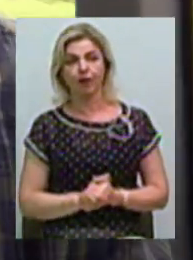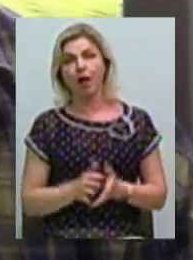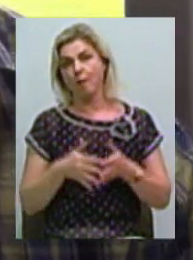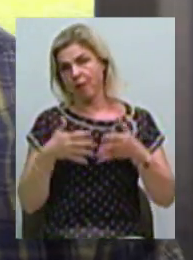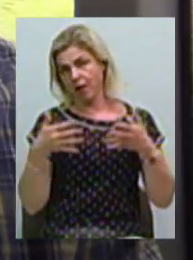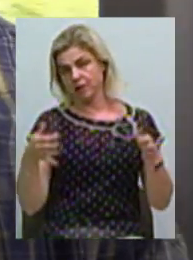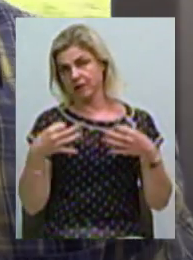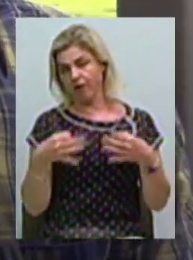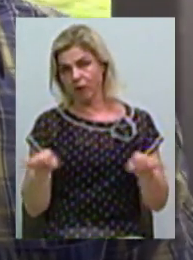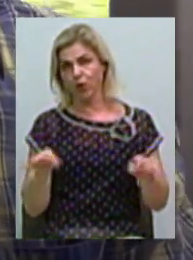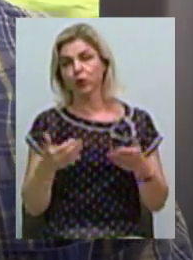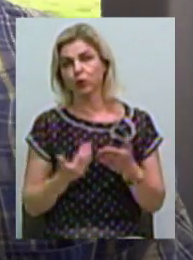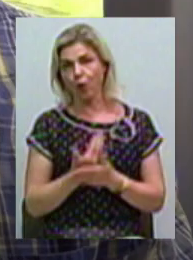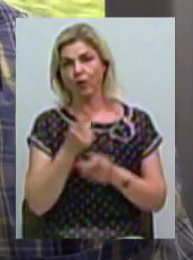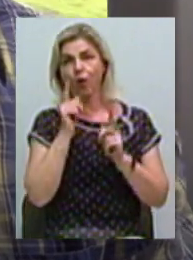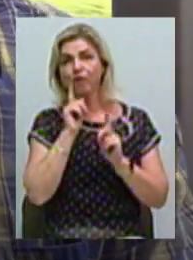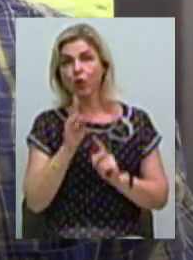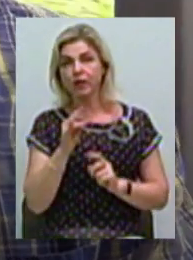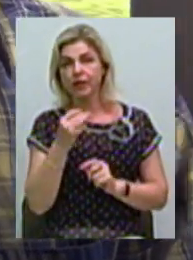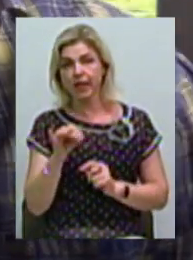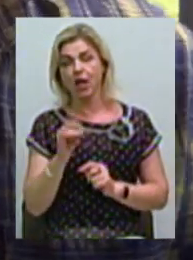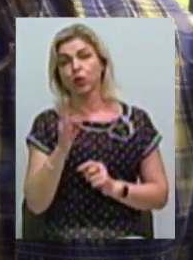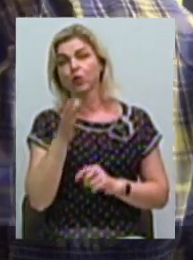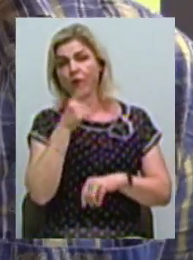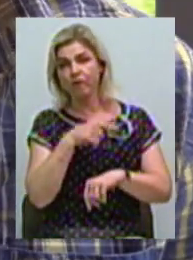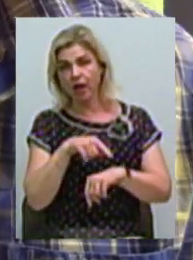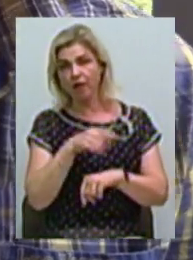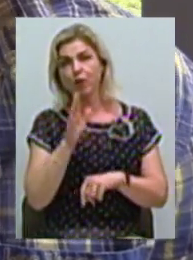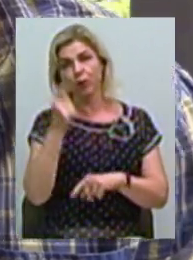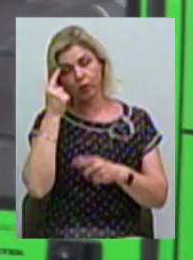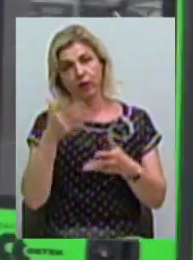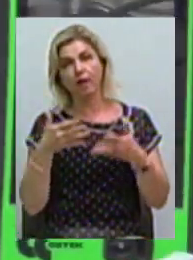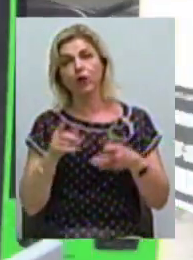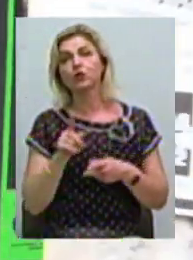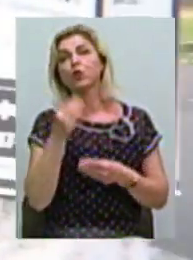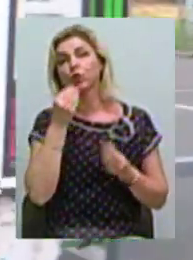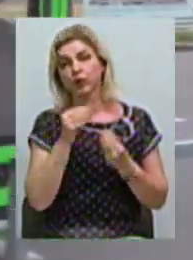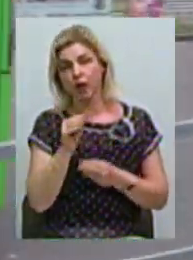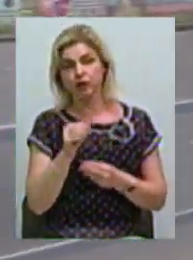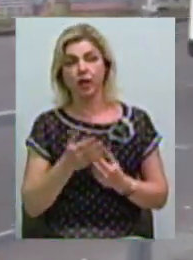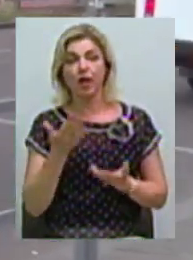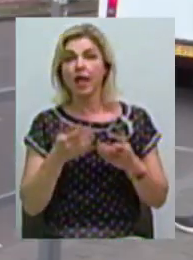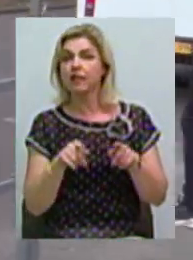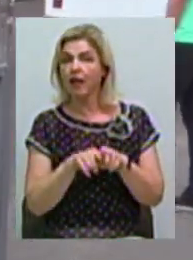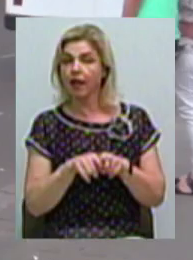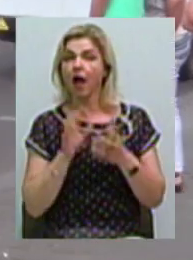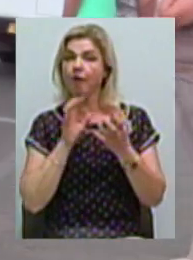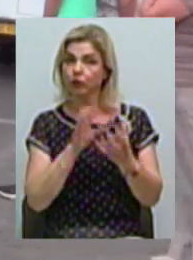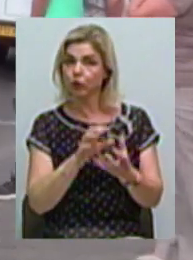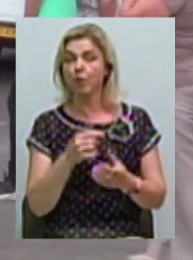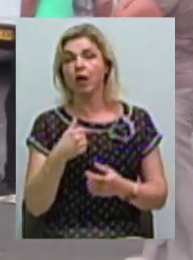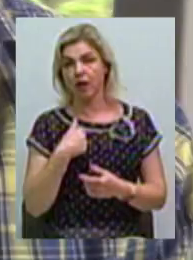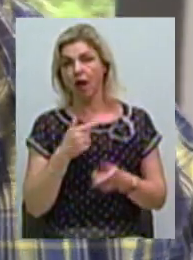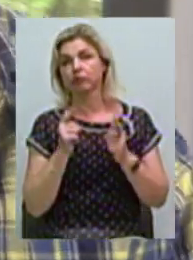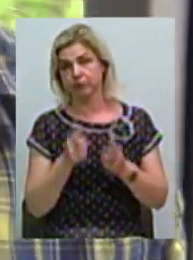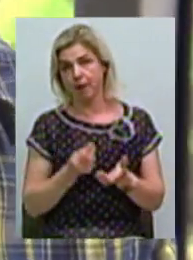Звичайно, просторніший, новий, комфортний. Але з часом буде зрозуміліше, що краще. Якщо такі автобуси, то є сенс заплатити